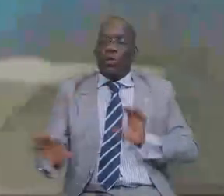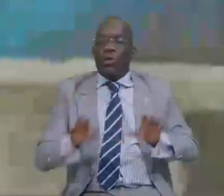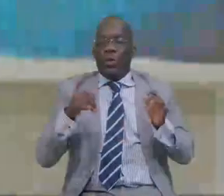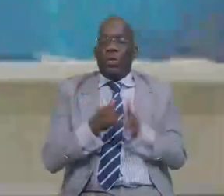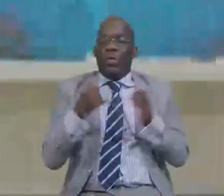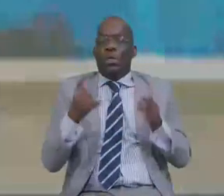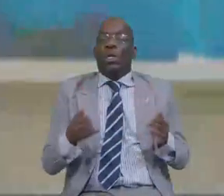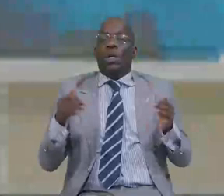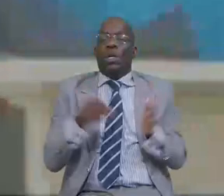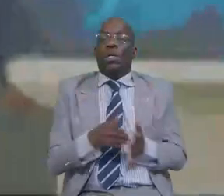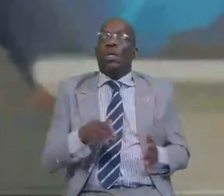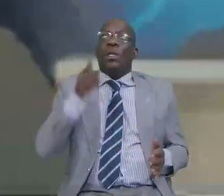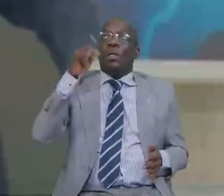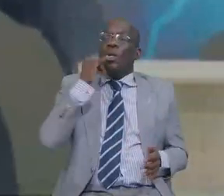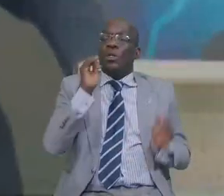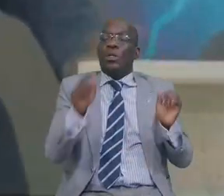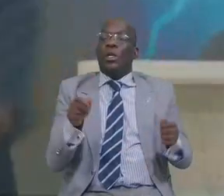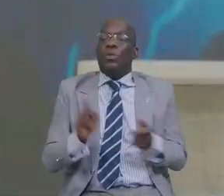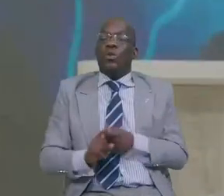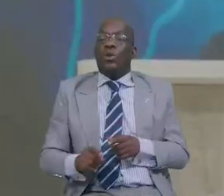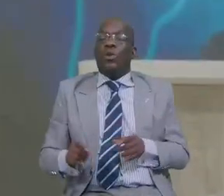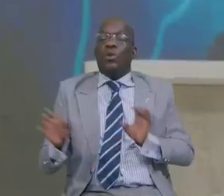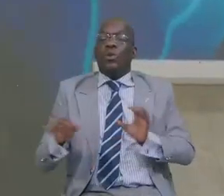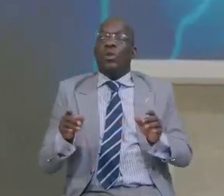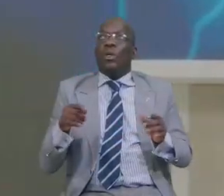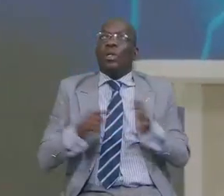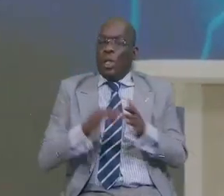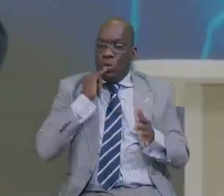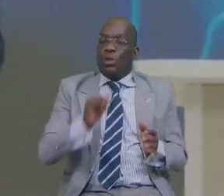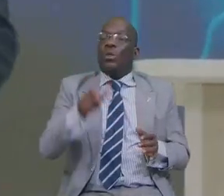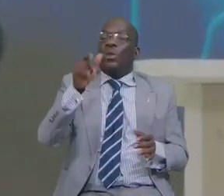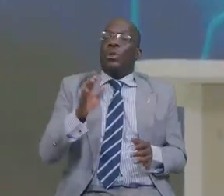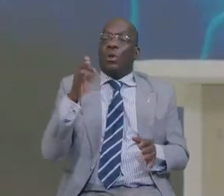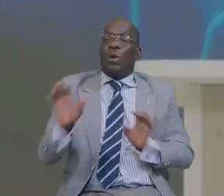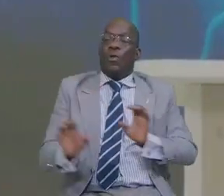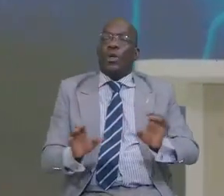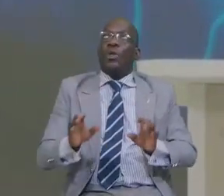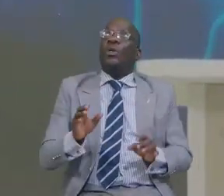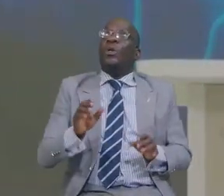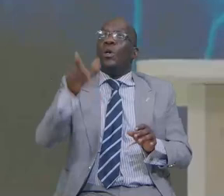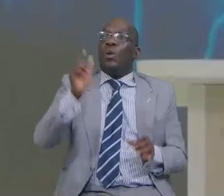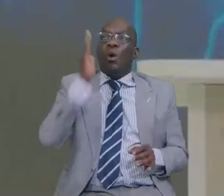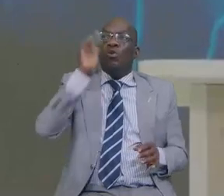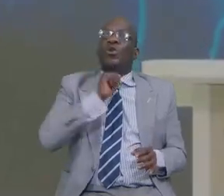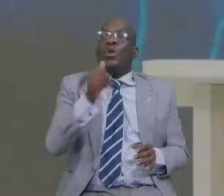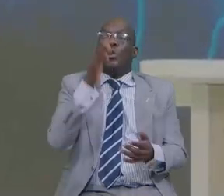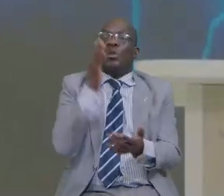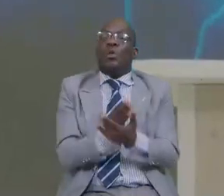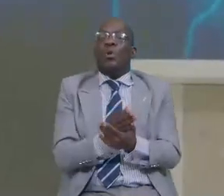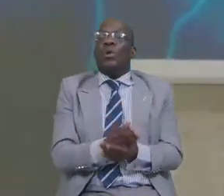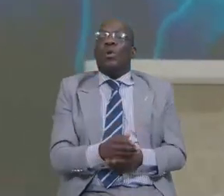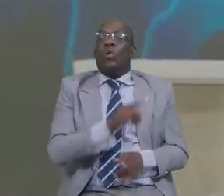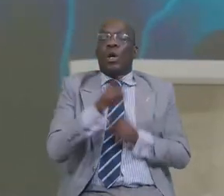faire. Capable de faire ceci. De Dieu d'action. Il ne se tait pas quand je suis malade. Il ne se tait